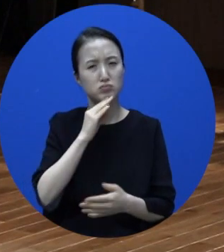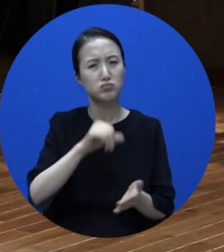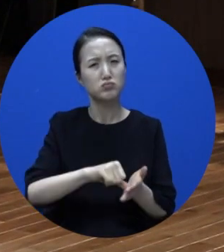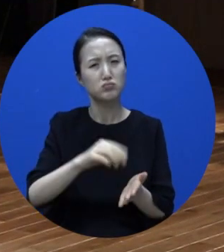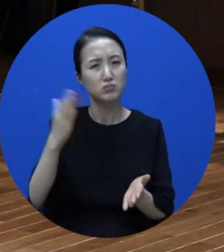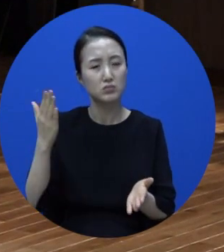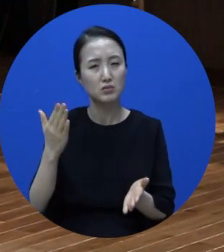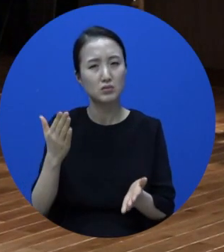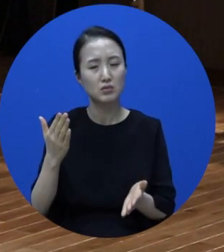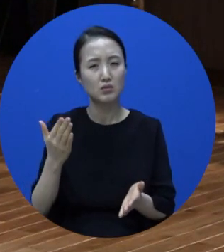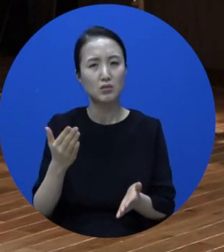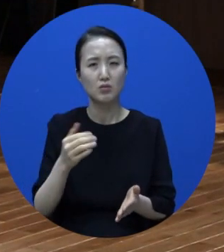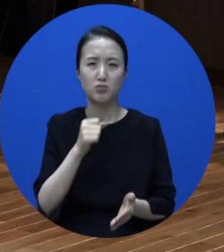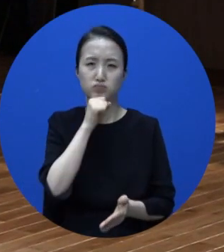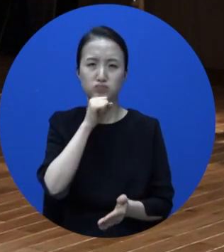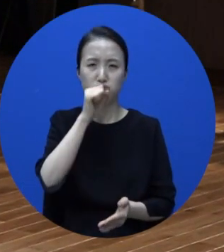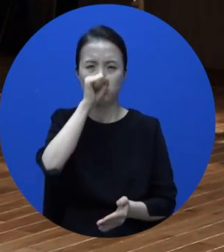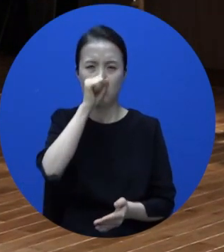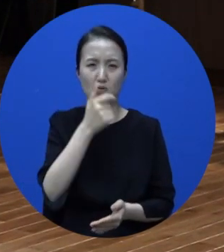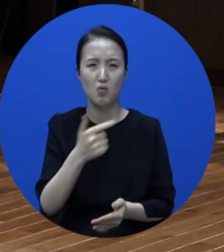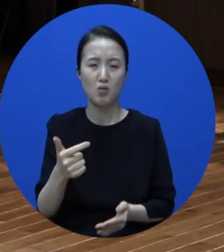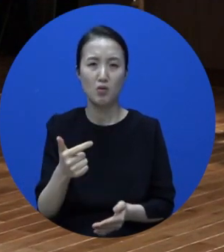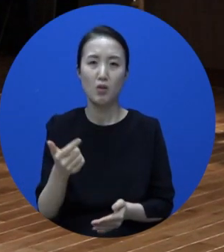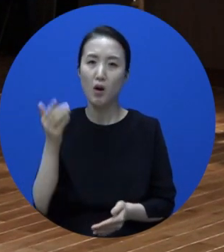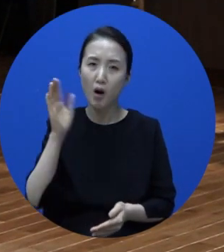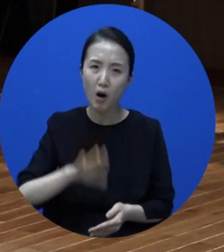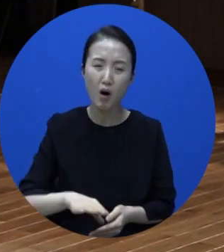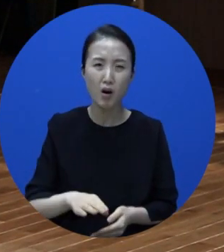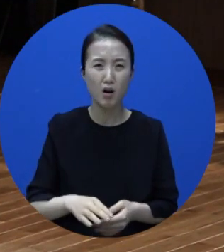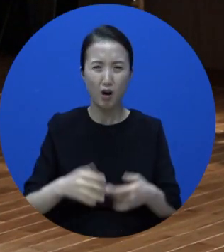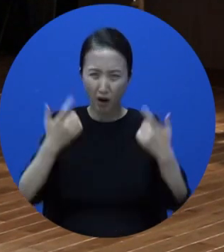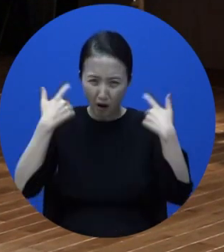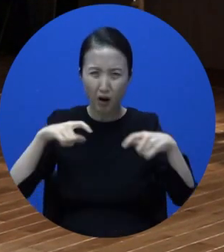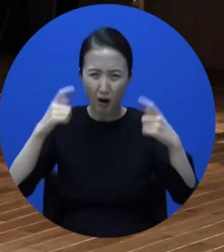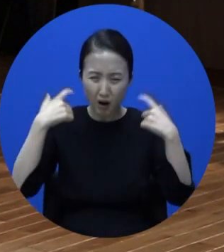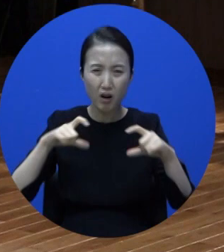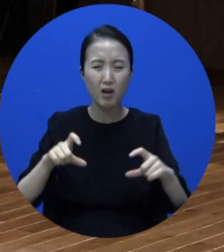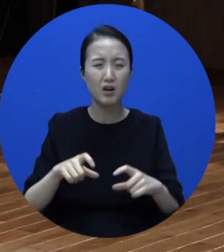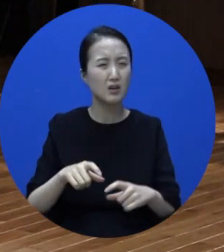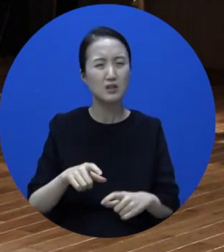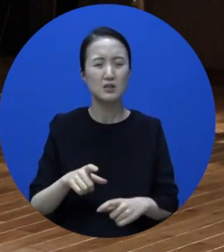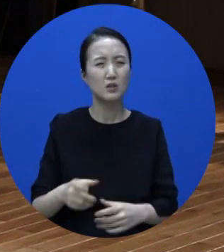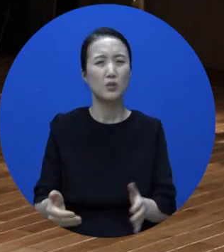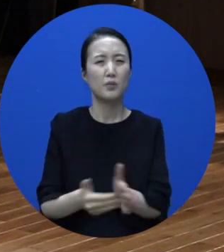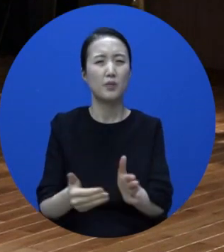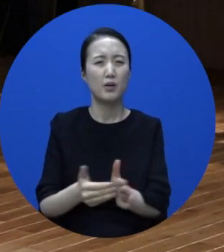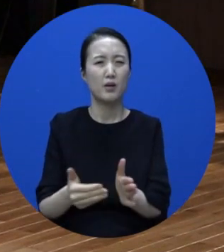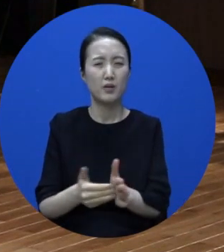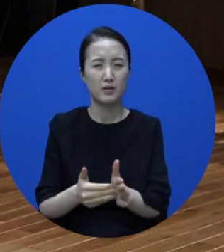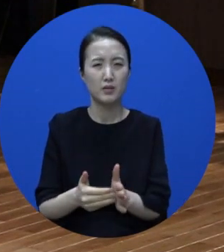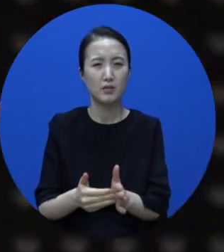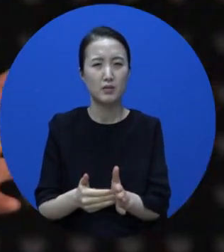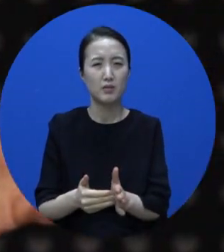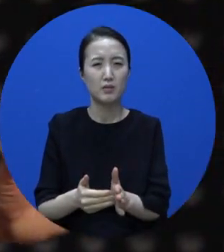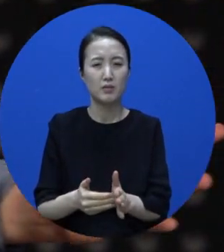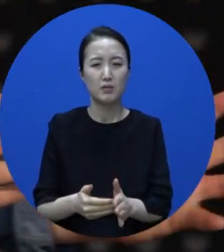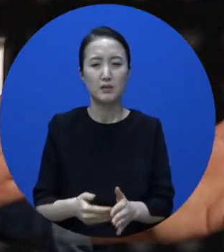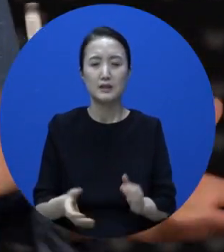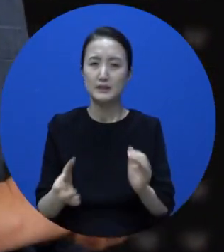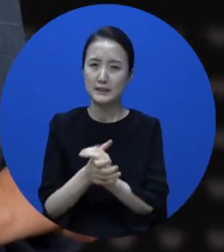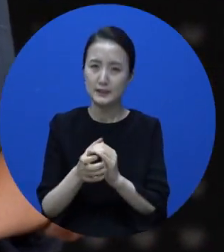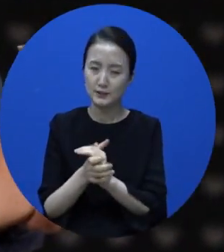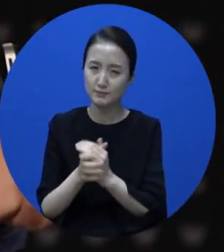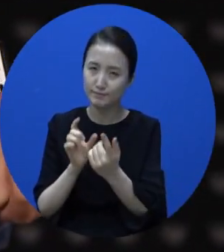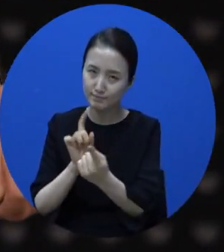살아선 되겠느냐 이제 앞으로 어떻게 살지 않은 겁니까 앞으로 이렇게 살자 는 거죠 친구간에